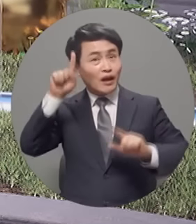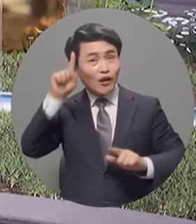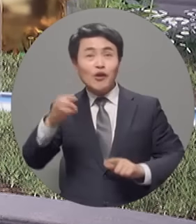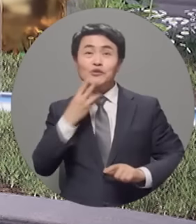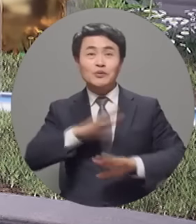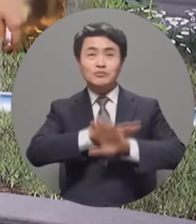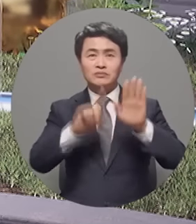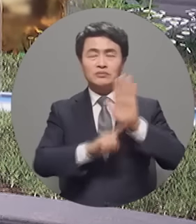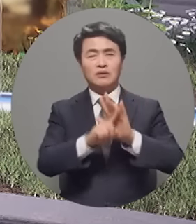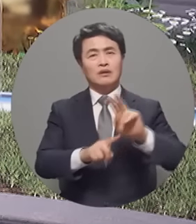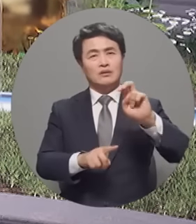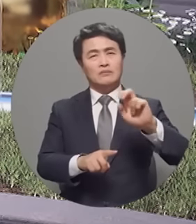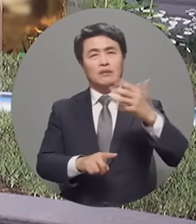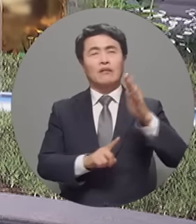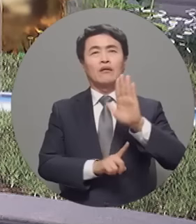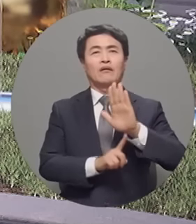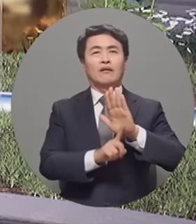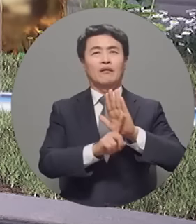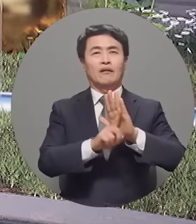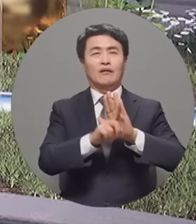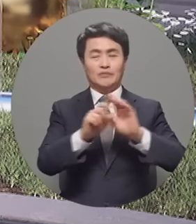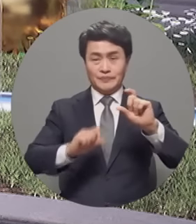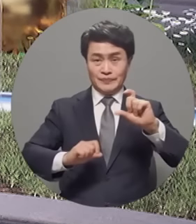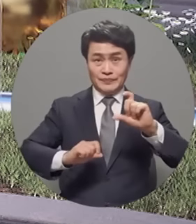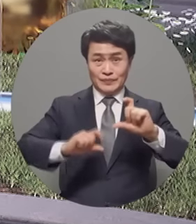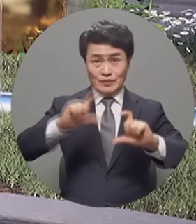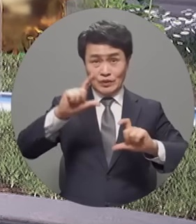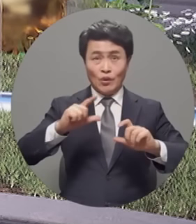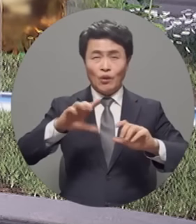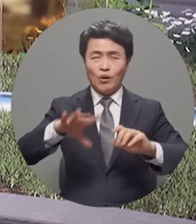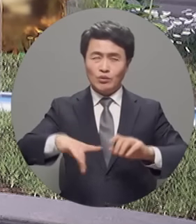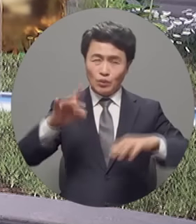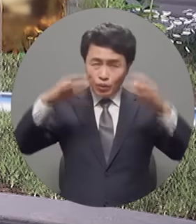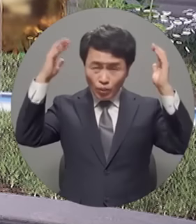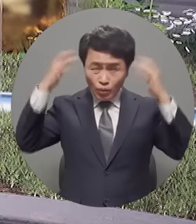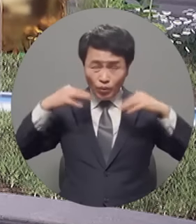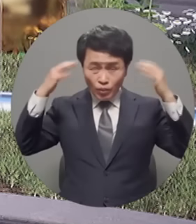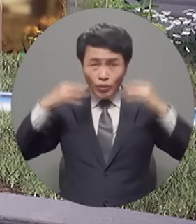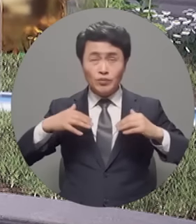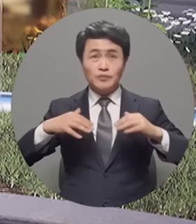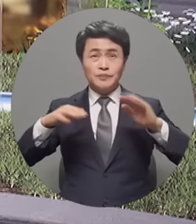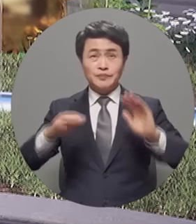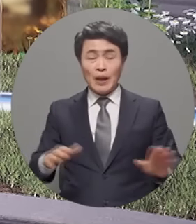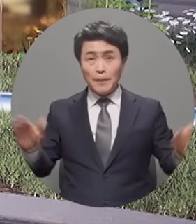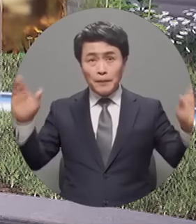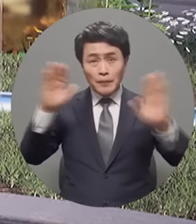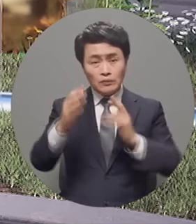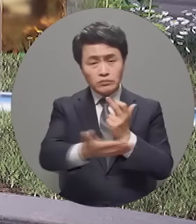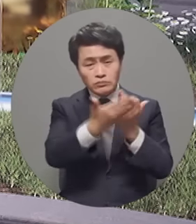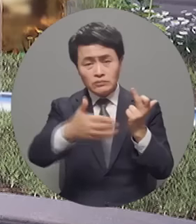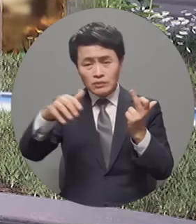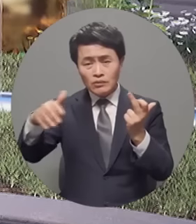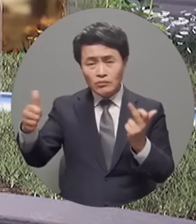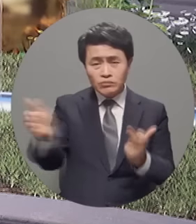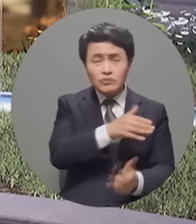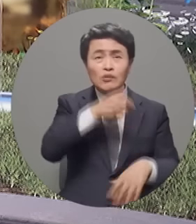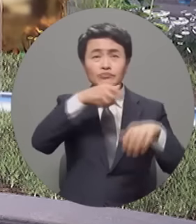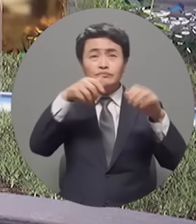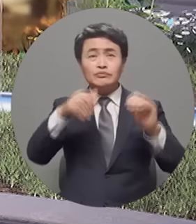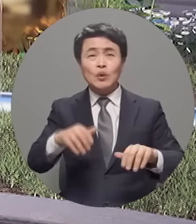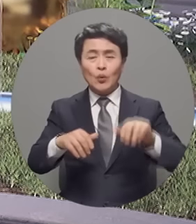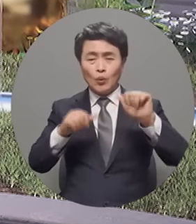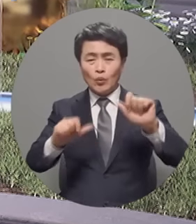기온이 28도까지 오르는 등 대부분 지방에서 초여름 더위가 나타나겠습니다. 밤엔 제주도부터 비가 시작돼